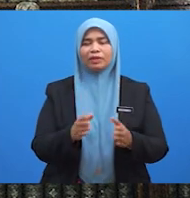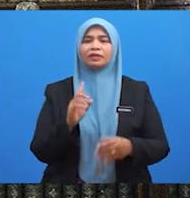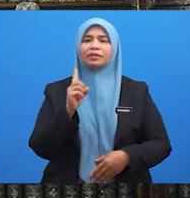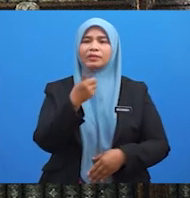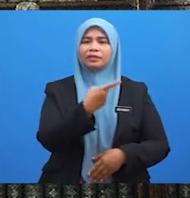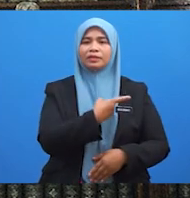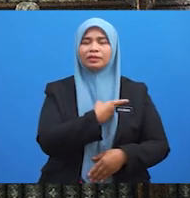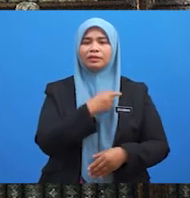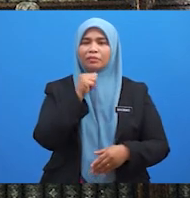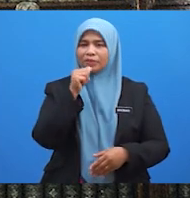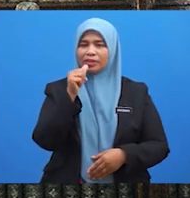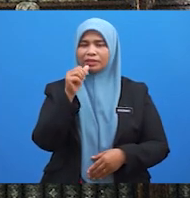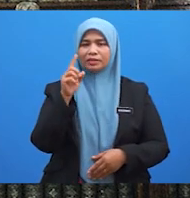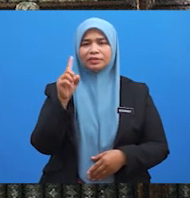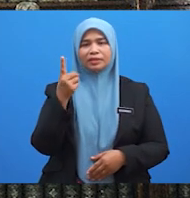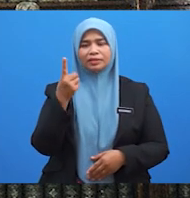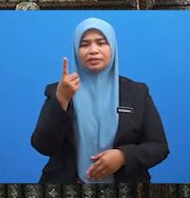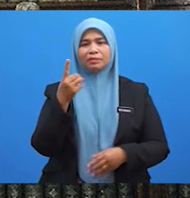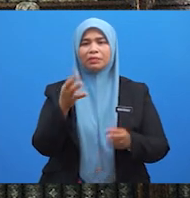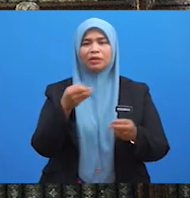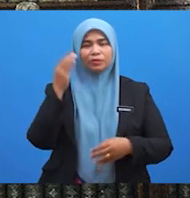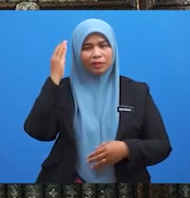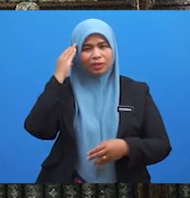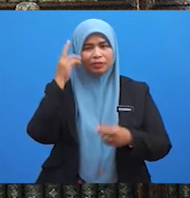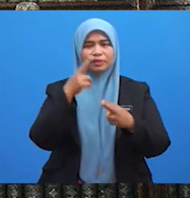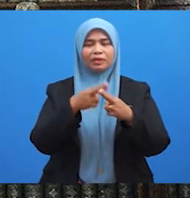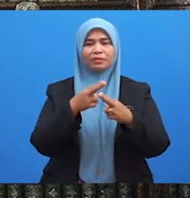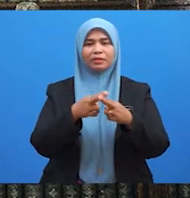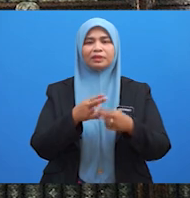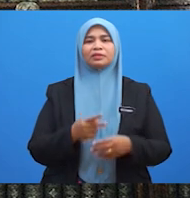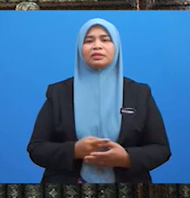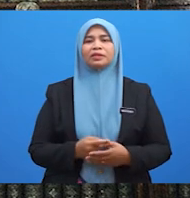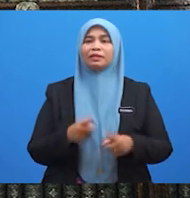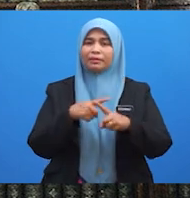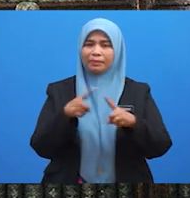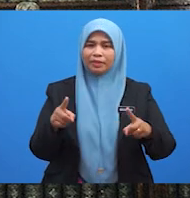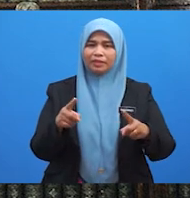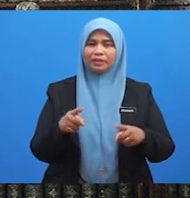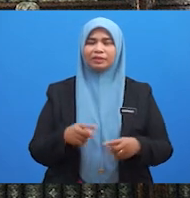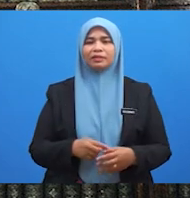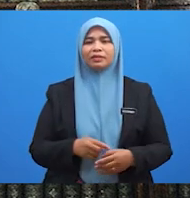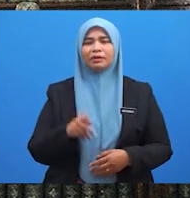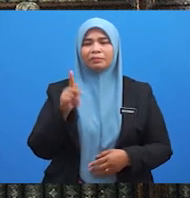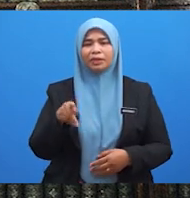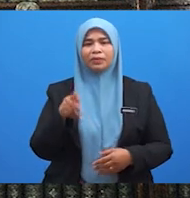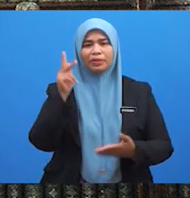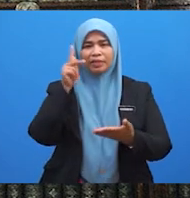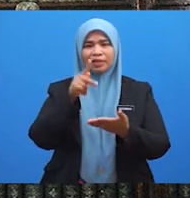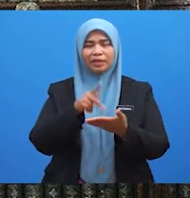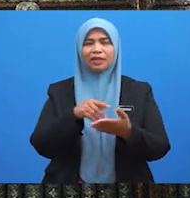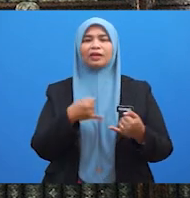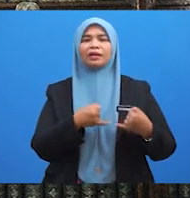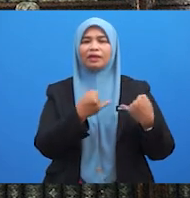Kita bukan sekadar hendak tahu namanya, tetapi perlu kenal